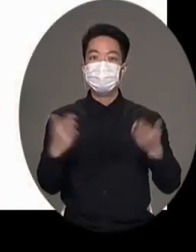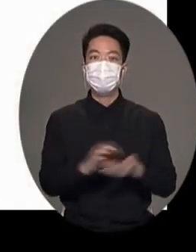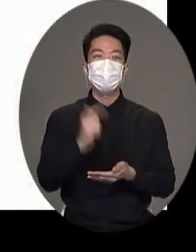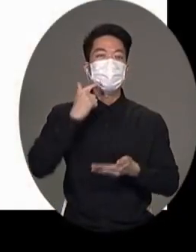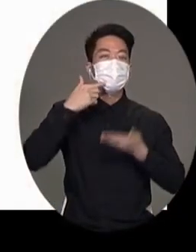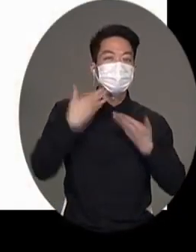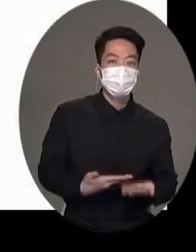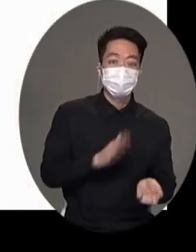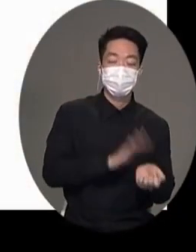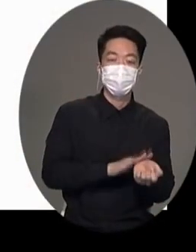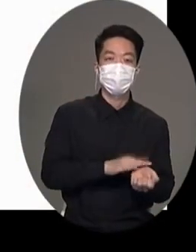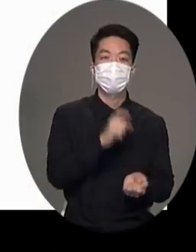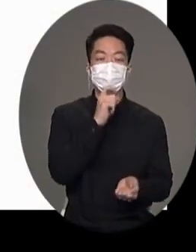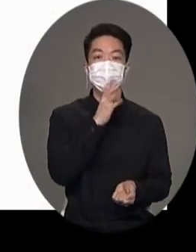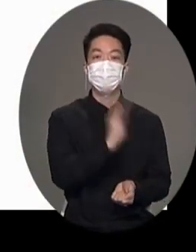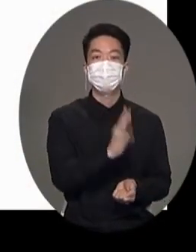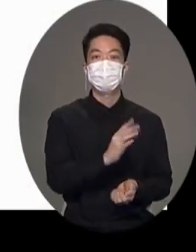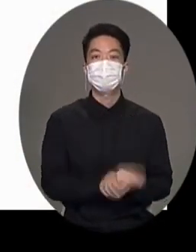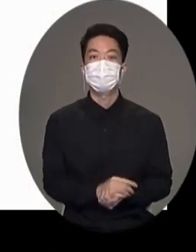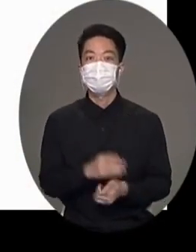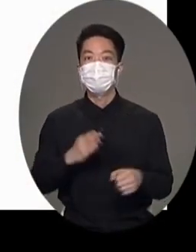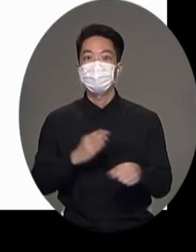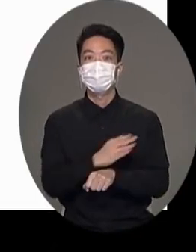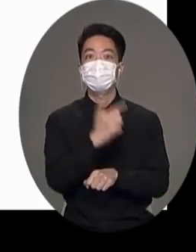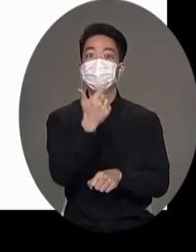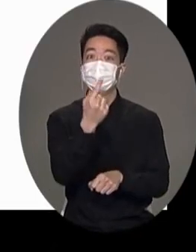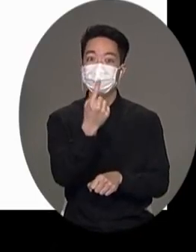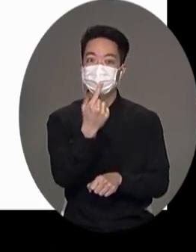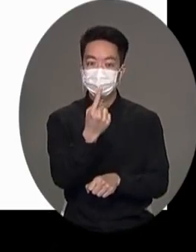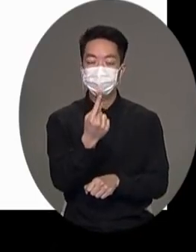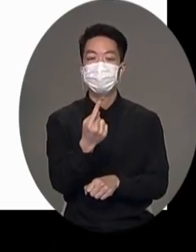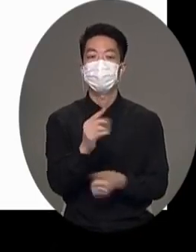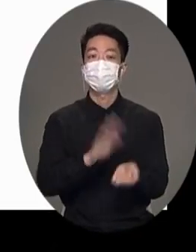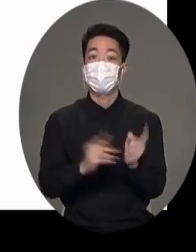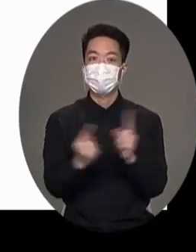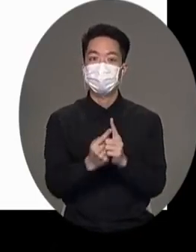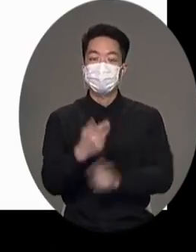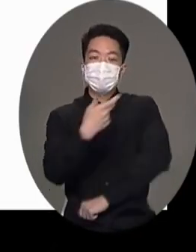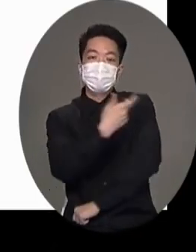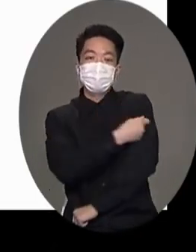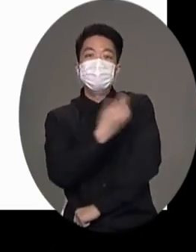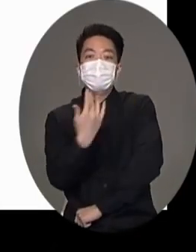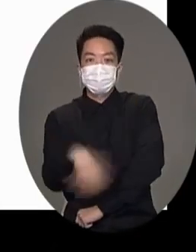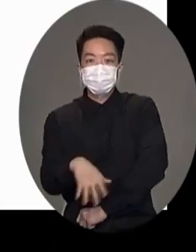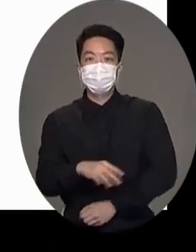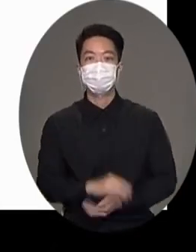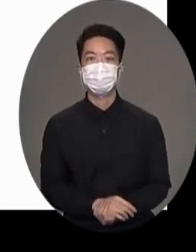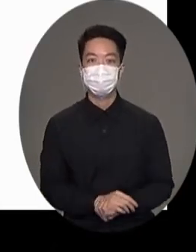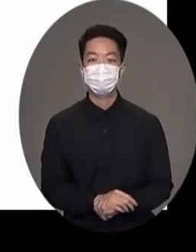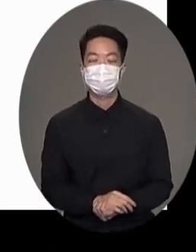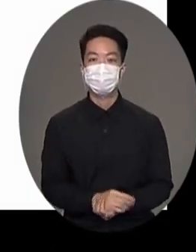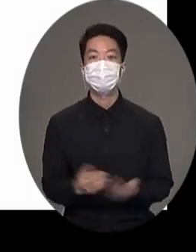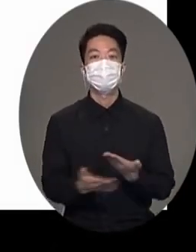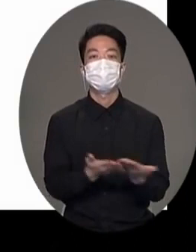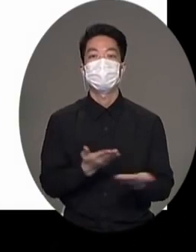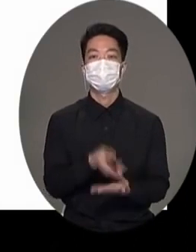始，重症個案咧係達到400宗嘅，咁當中咧係有超過一半嘅患者已經接種疫苗。咁